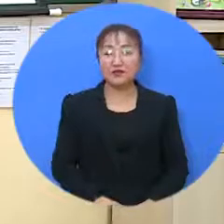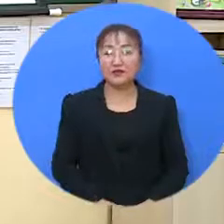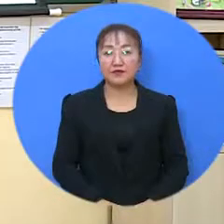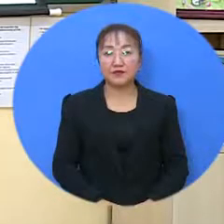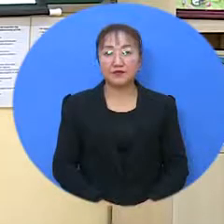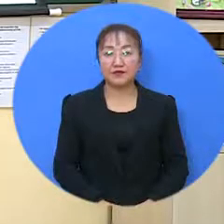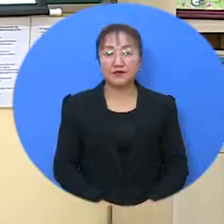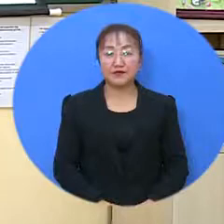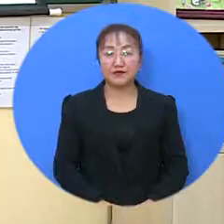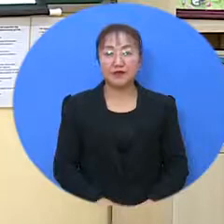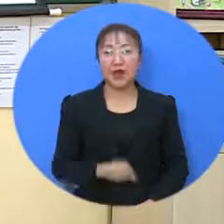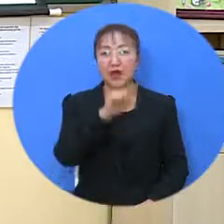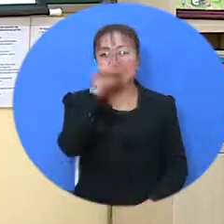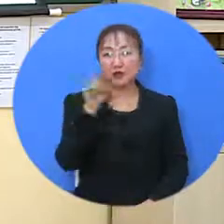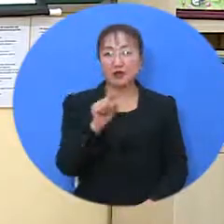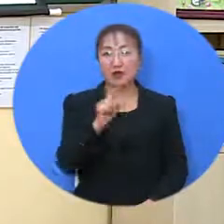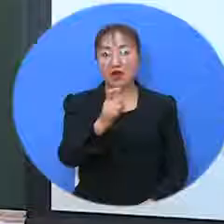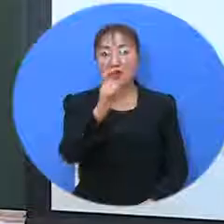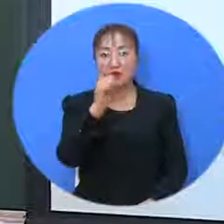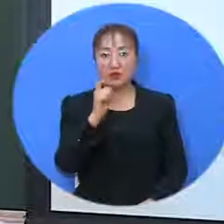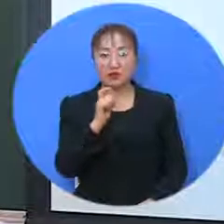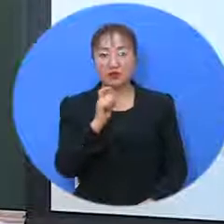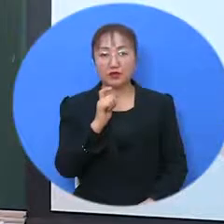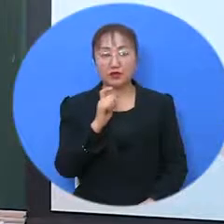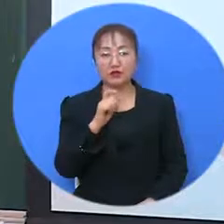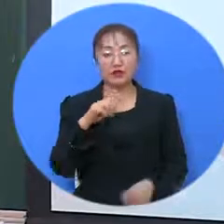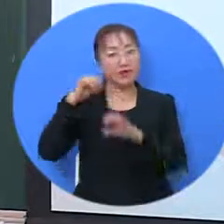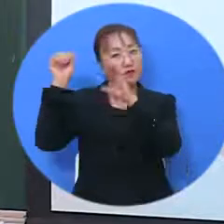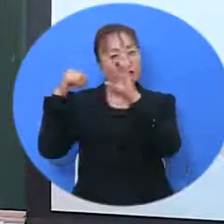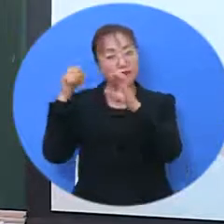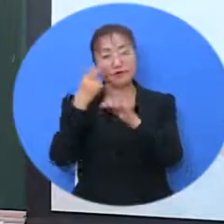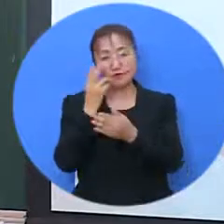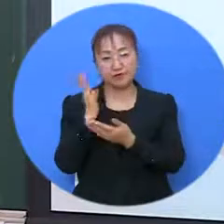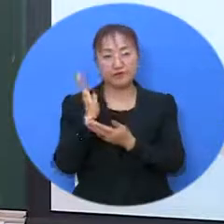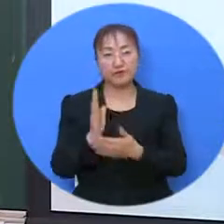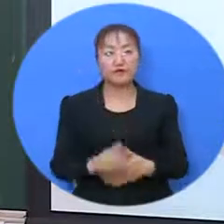Дээрх асуултын хариултыг олохын тулд бүгдээрээ дараах бичлэгийг үзэж сонирхцгаая.